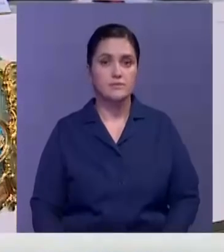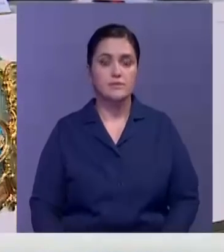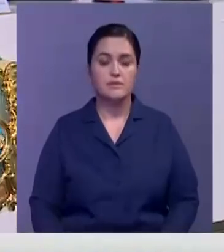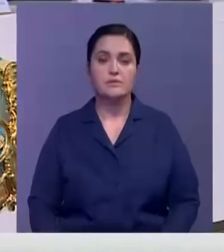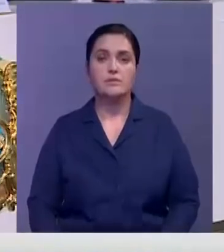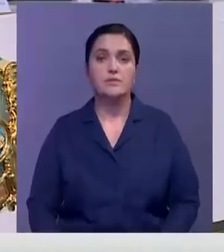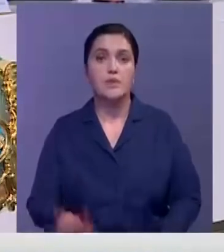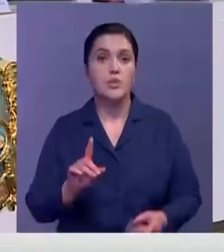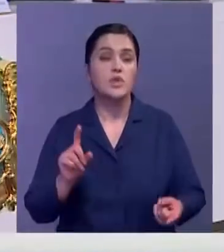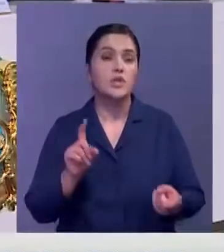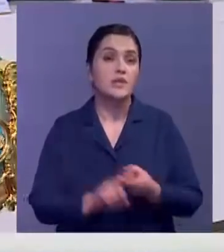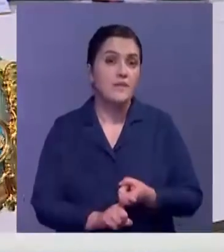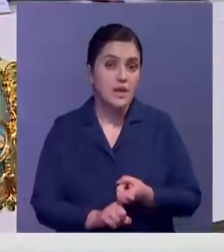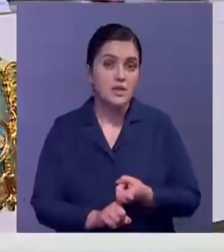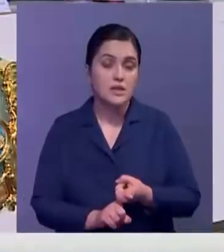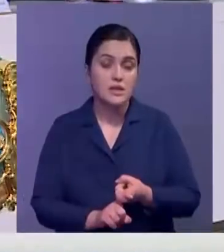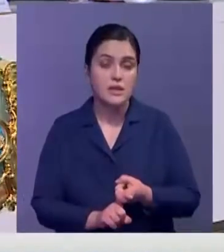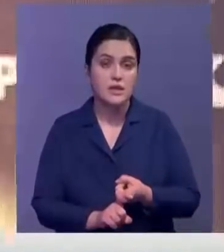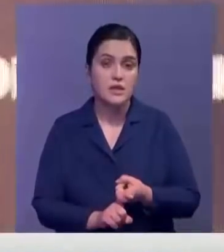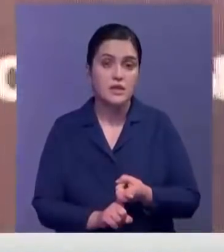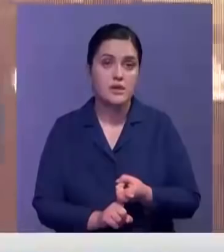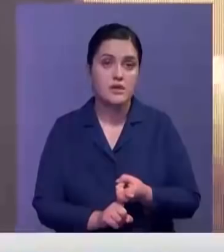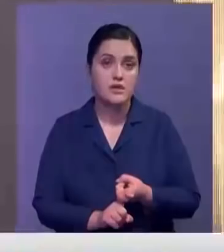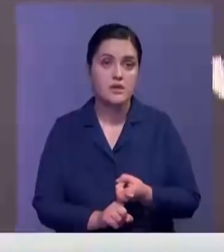Это будет связано с